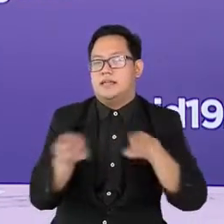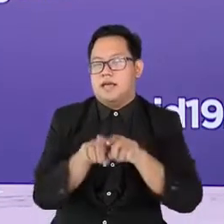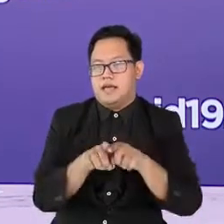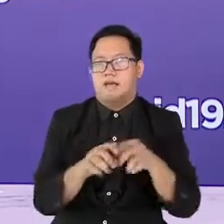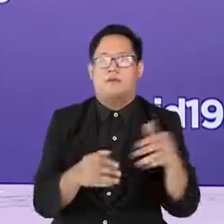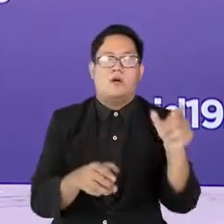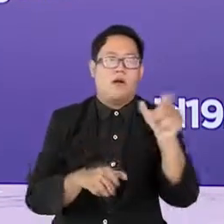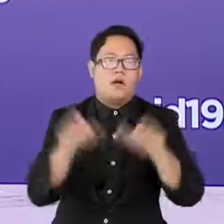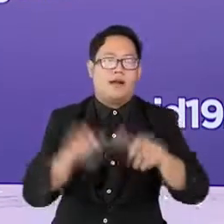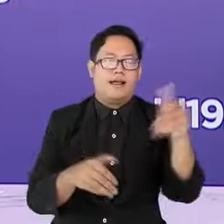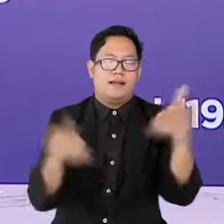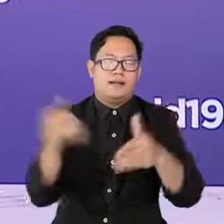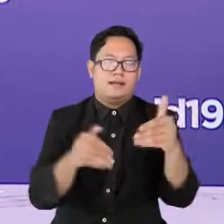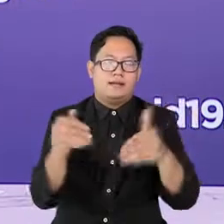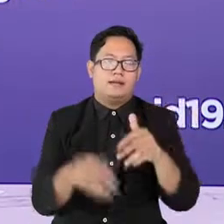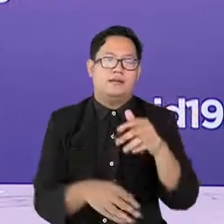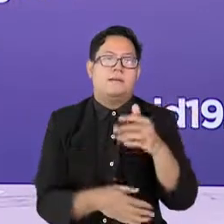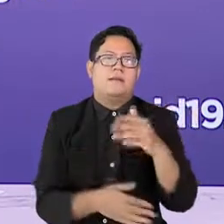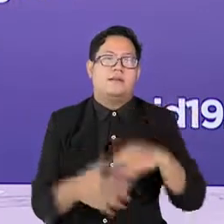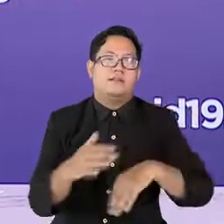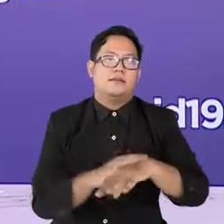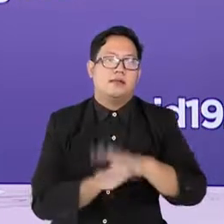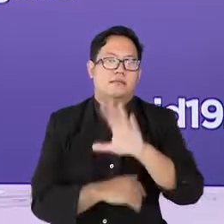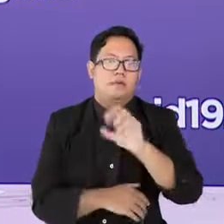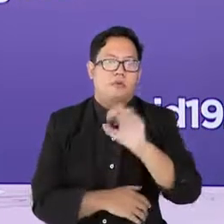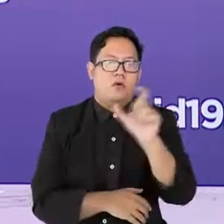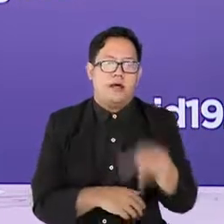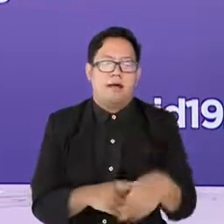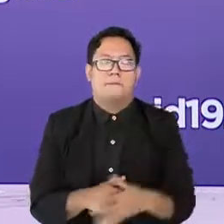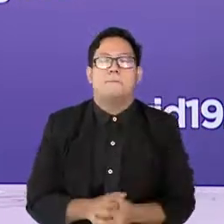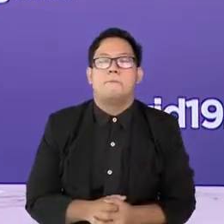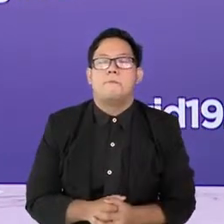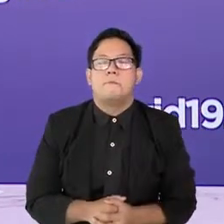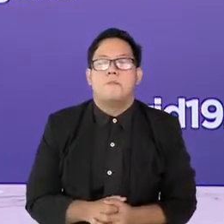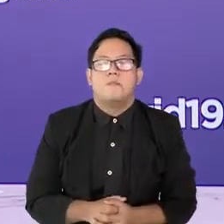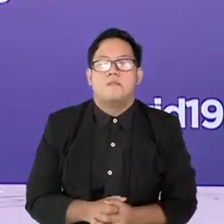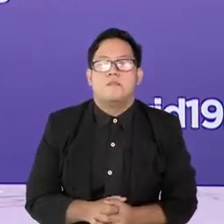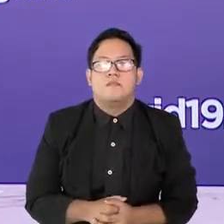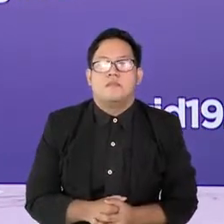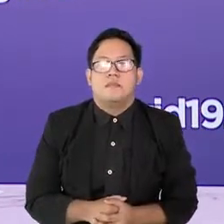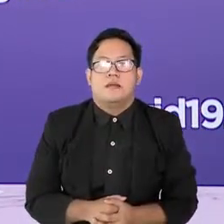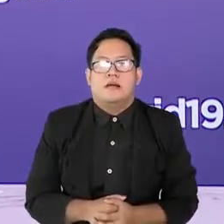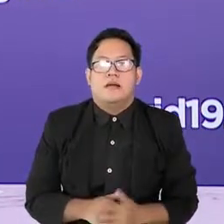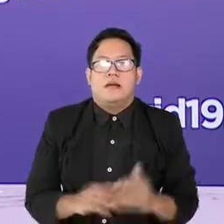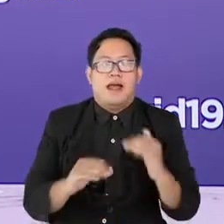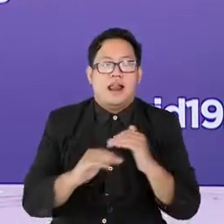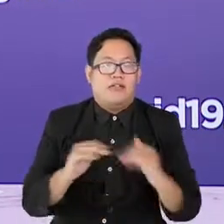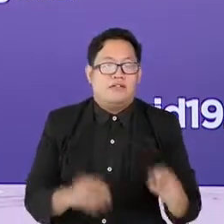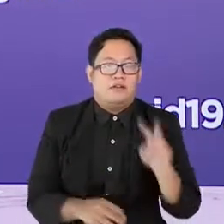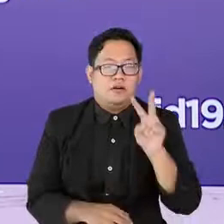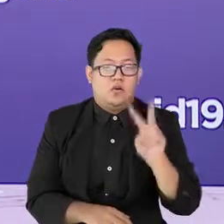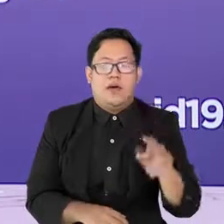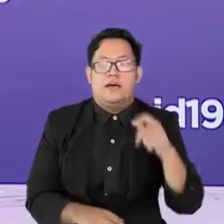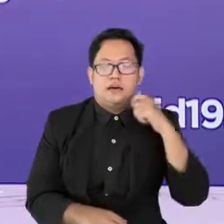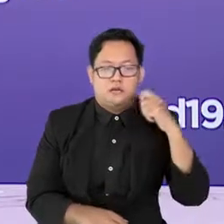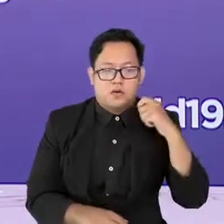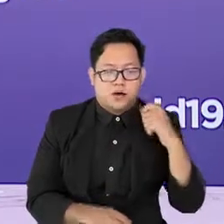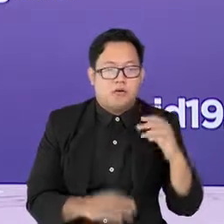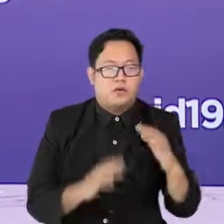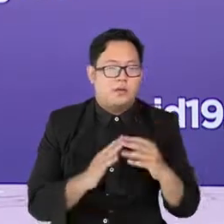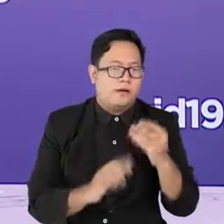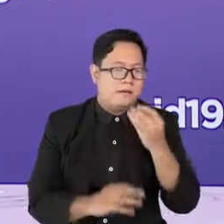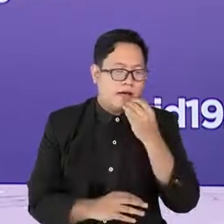50% atau sekitar 50 orang sedangkan di level2 restoran atau rumah makan